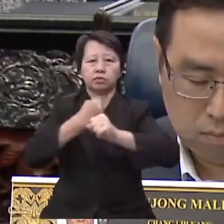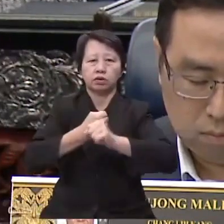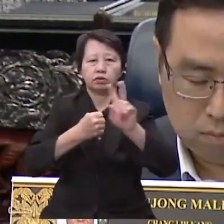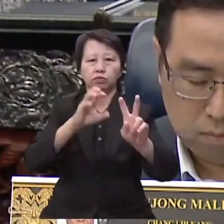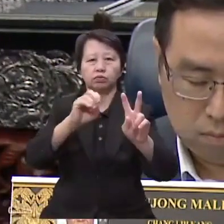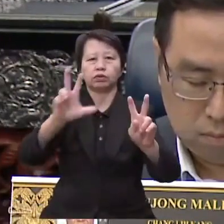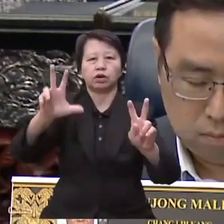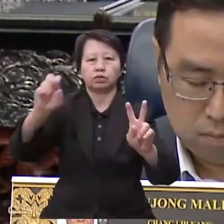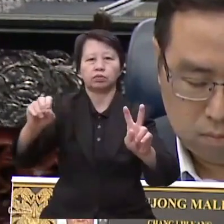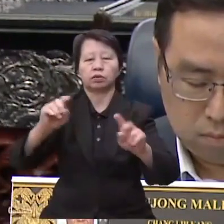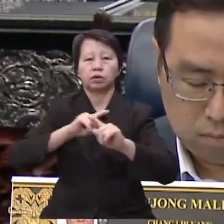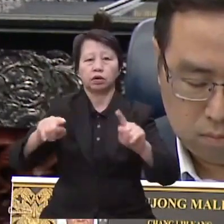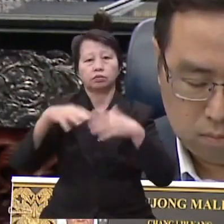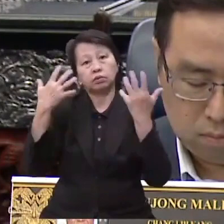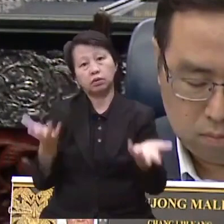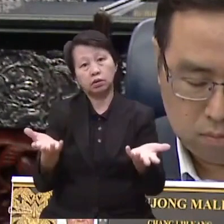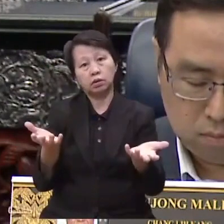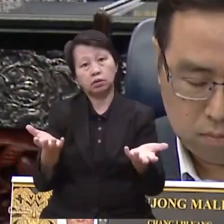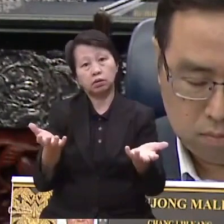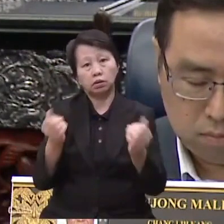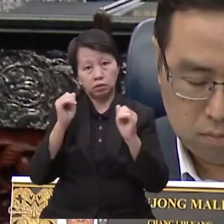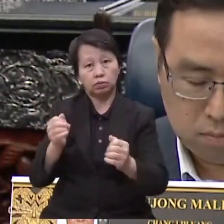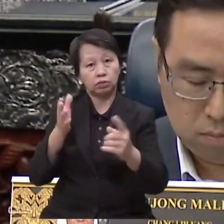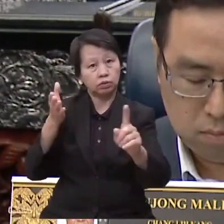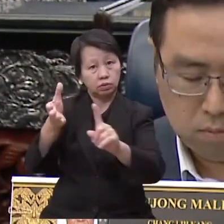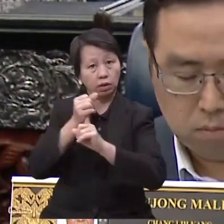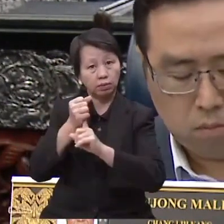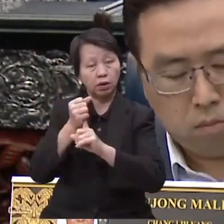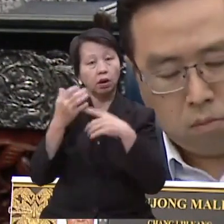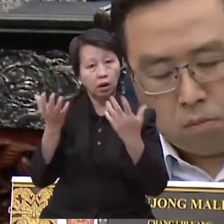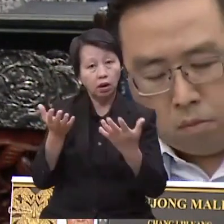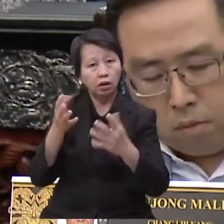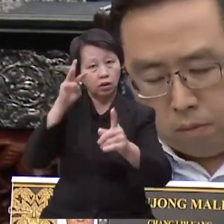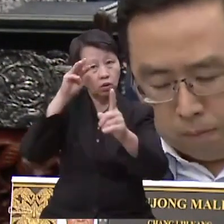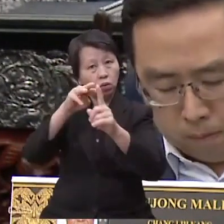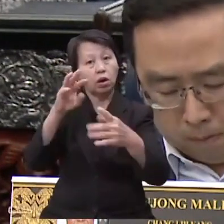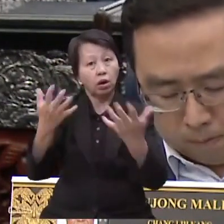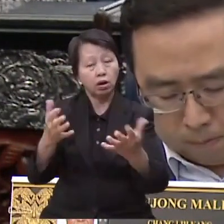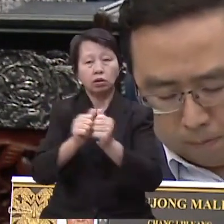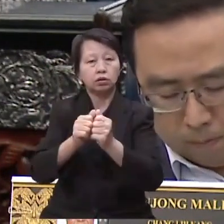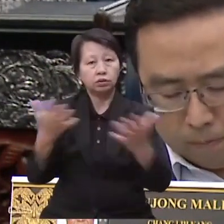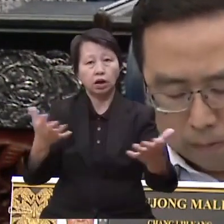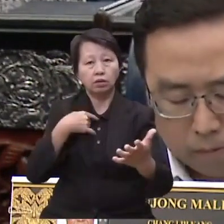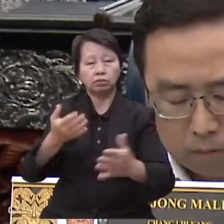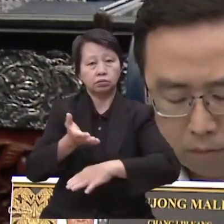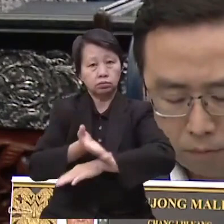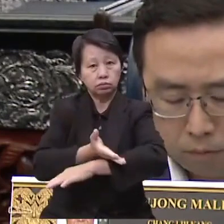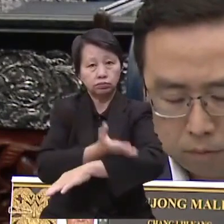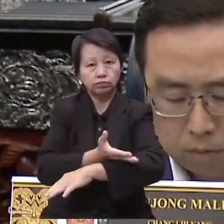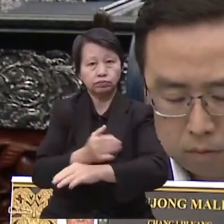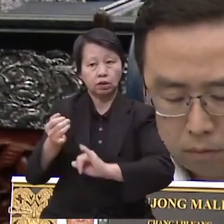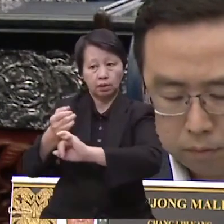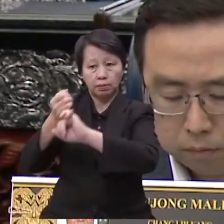2030 ya tetapi Bagaimana credibly we can achieve wawasan tersebut tanpa kita memperbaiki